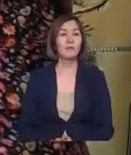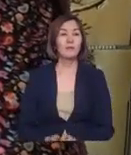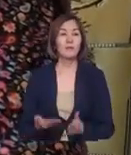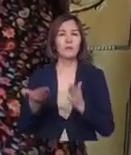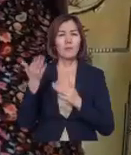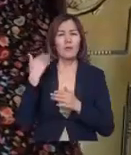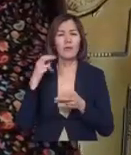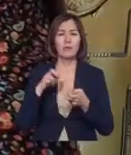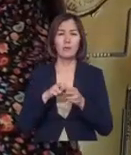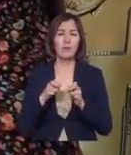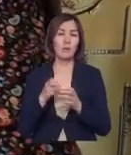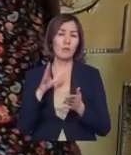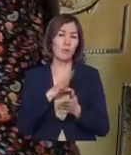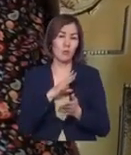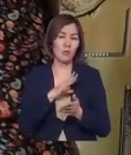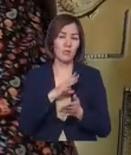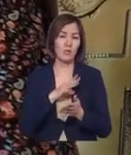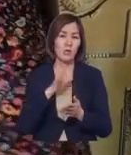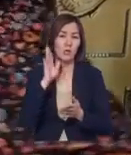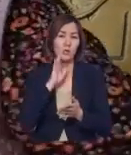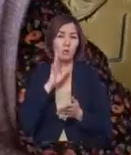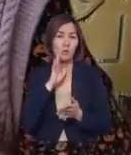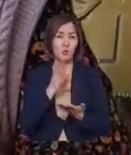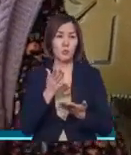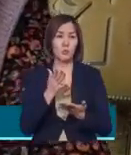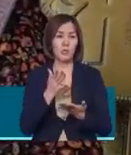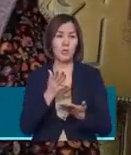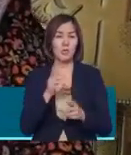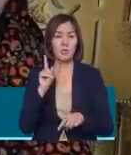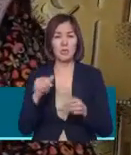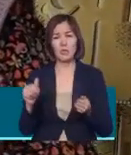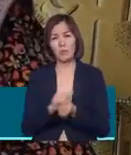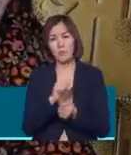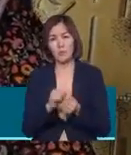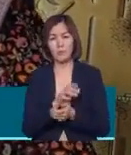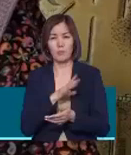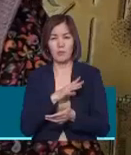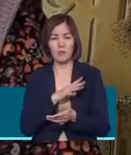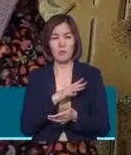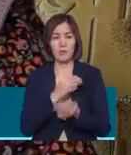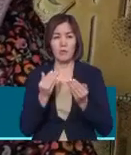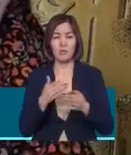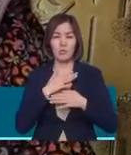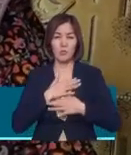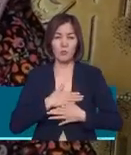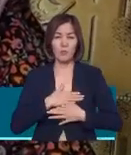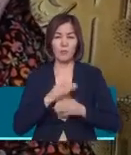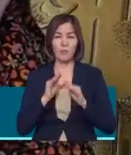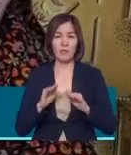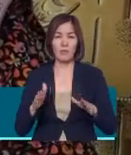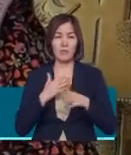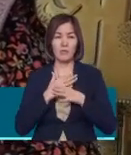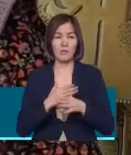Баяғыдан су проблемасы. Ауыз су тұрмақ, ағын суда болмай қалған күндер болды ғой енді. Қазір құдай айтады ғой, балалардың